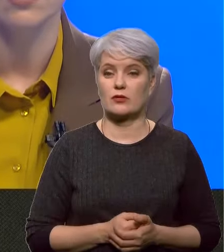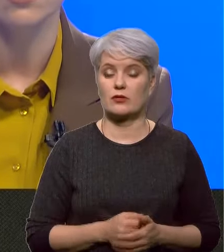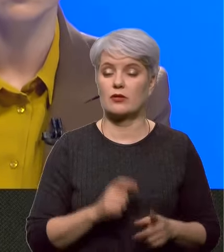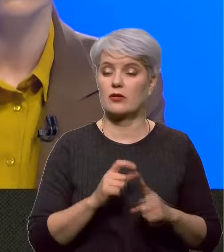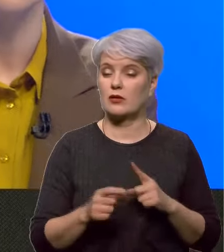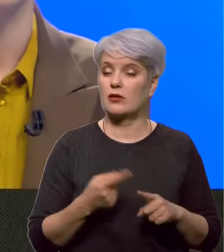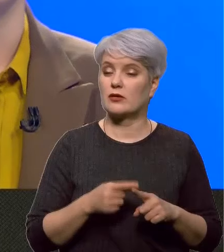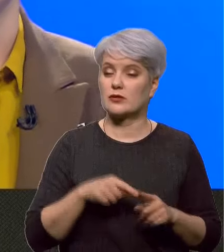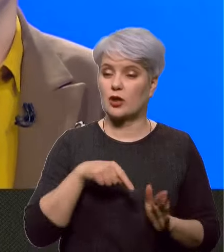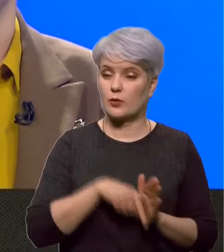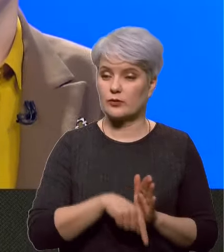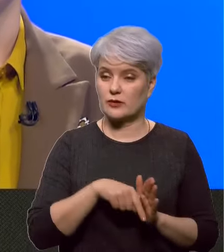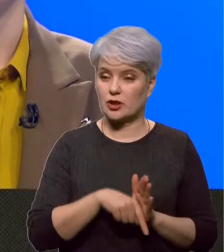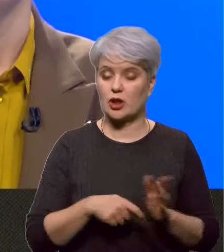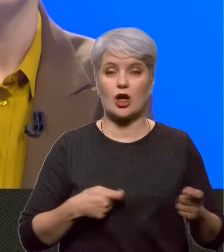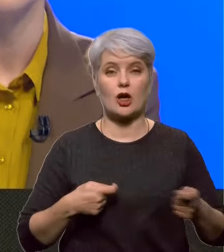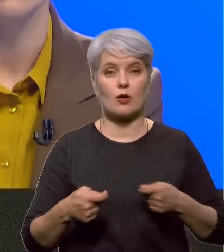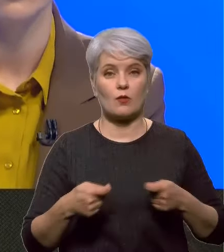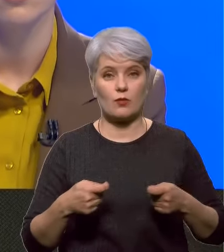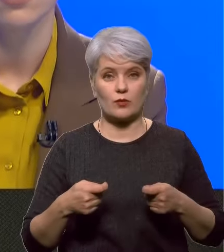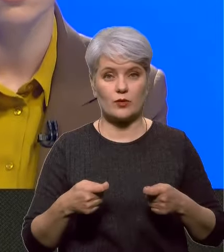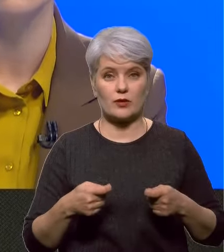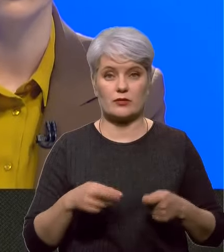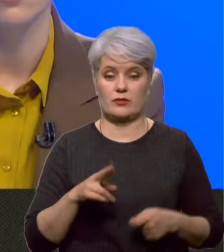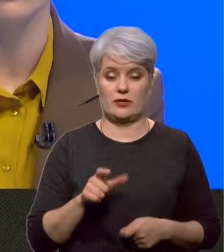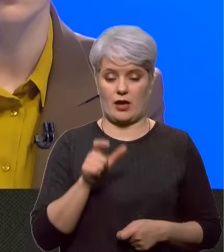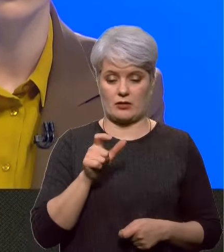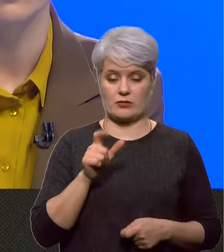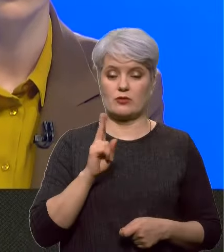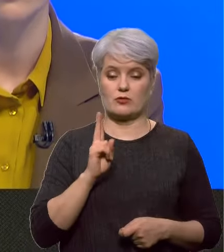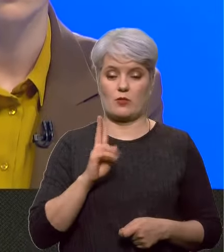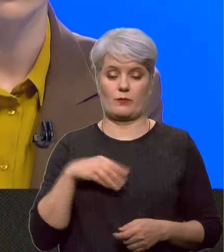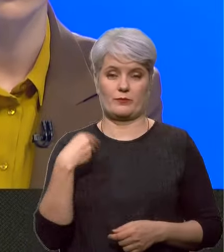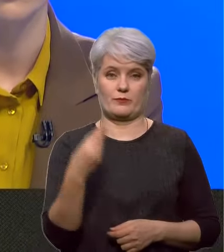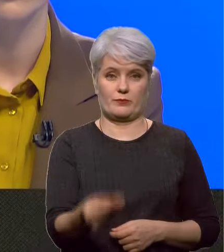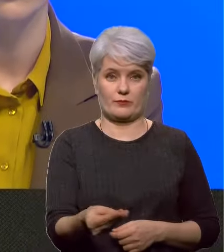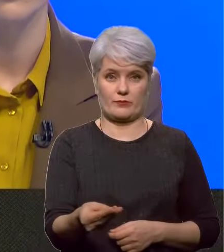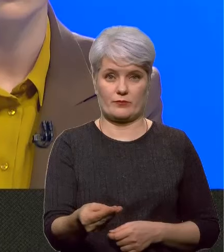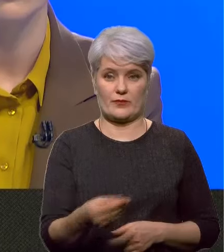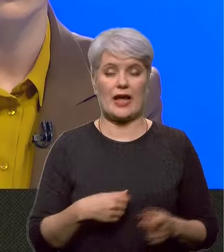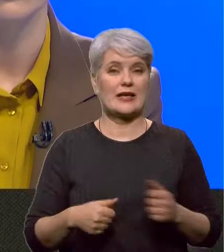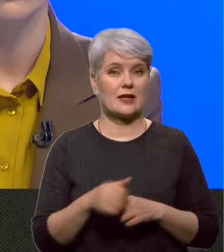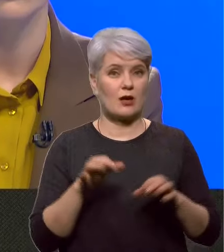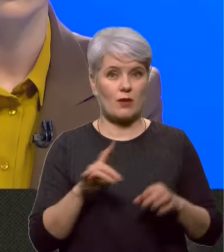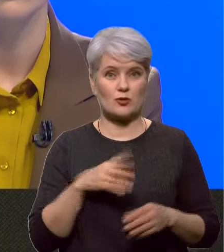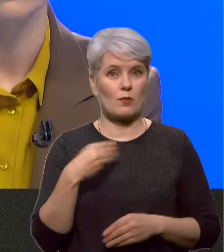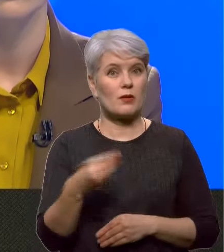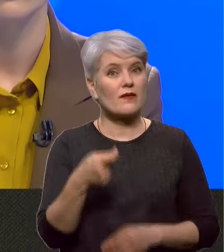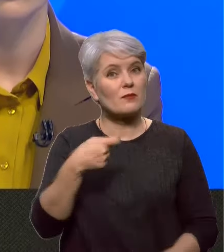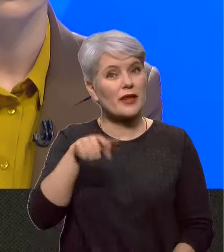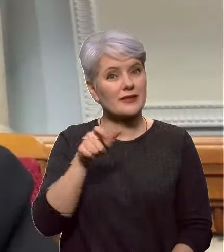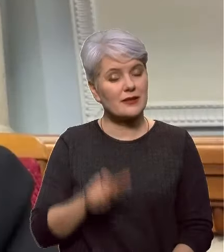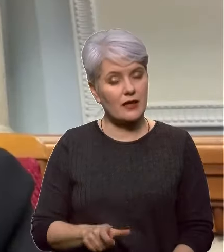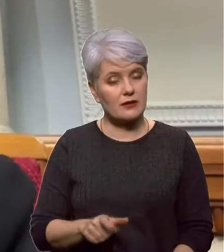Це означає, що уряд як суб'єкт його подання, до речі, саме правильне було б, щоб я все-таки подав президент, тому що це